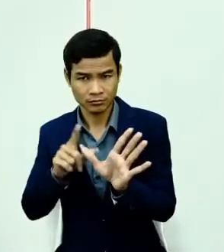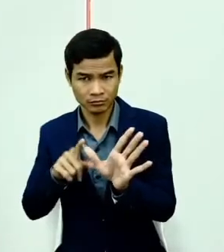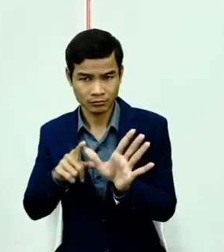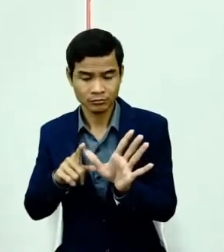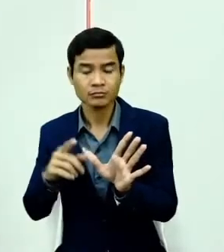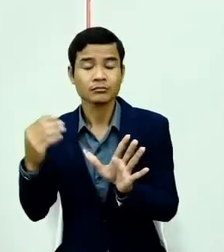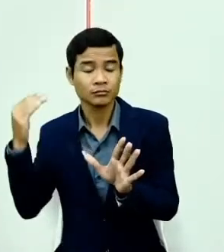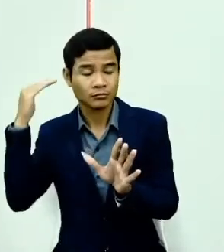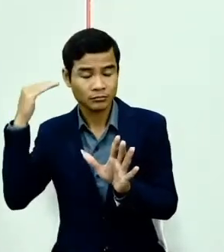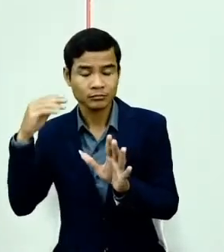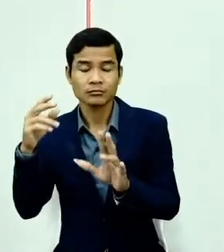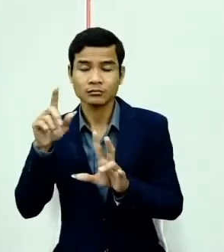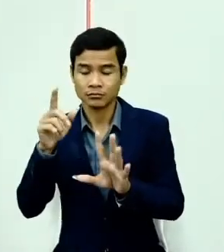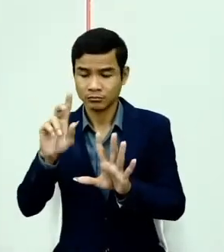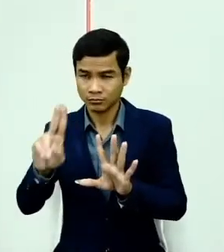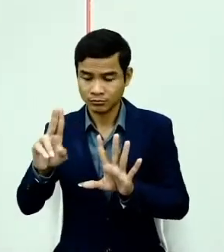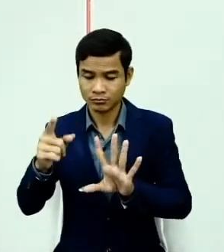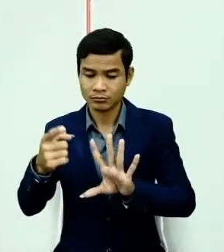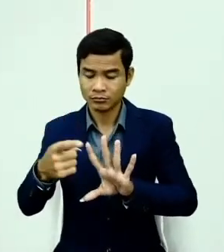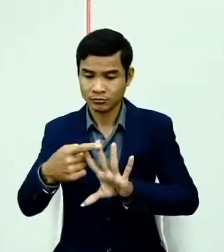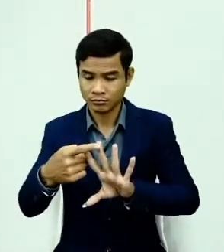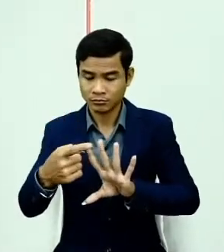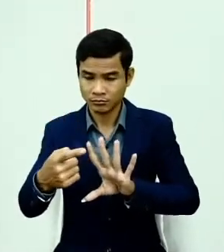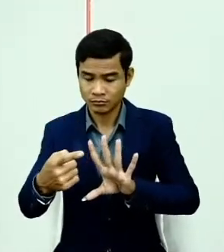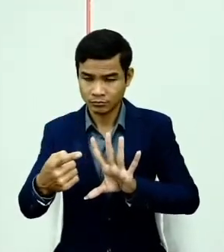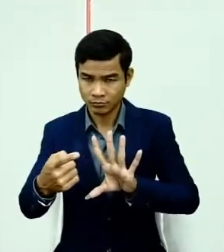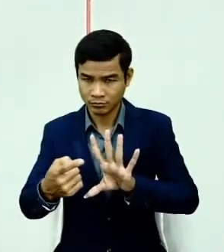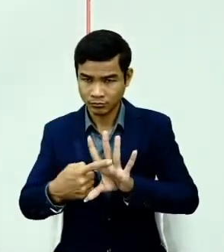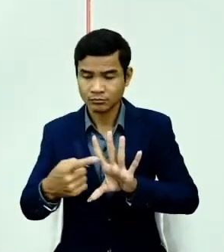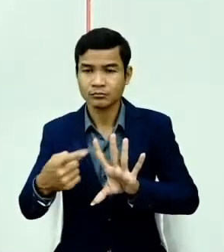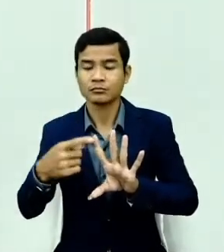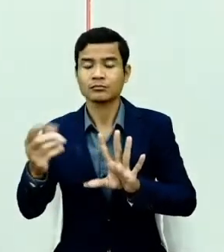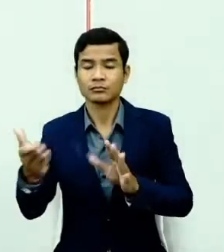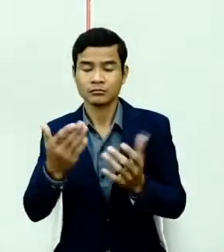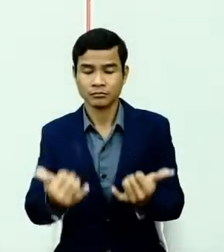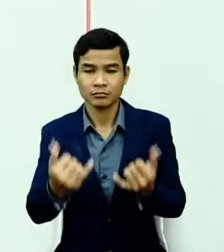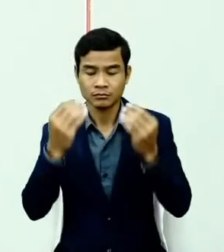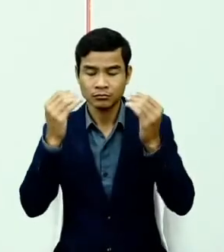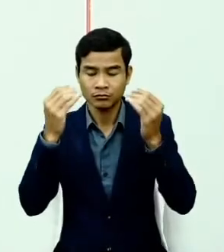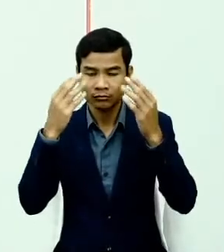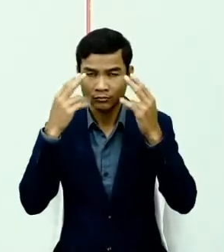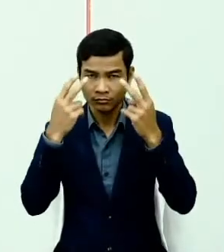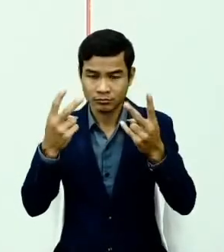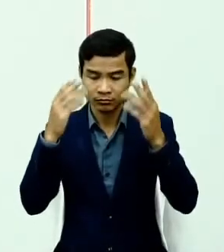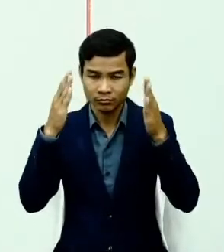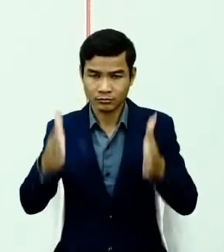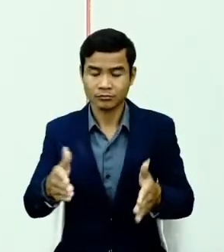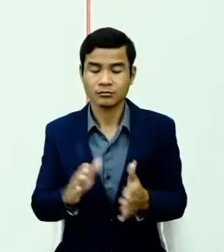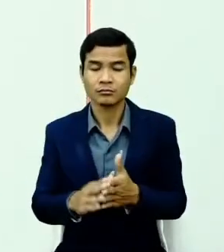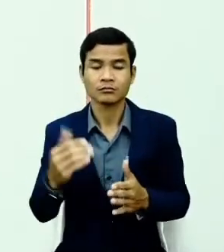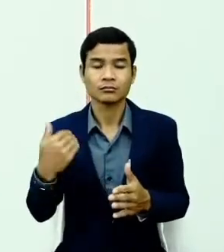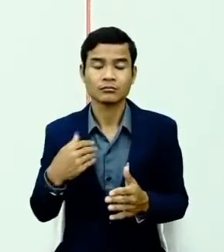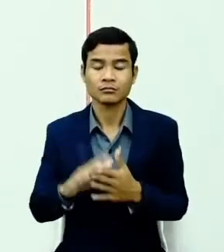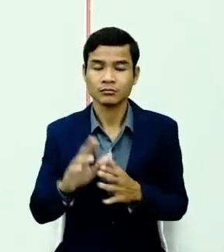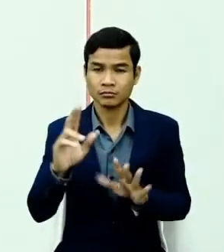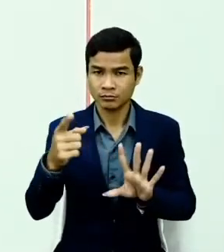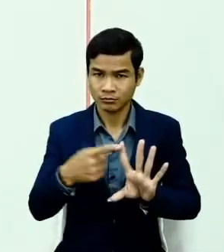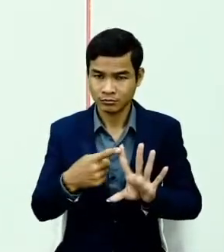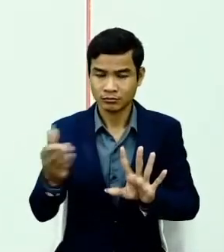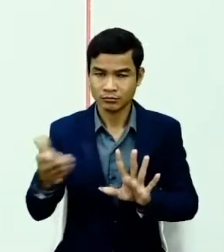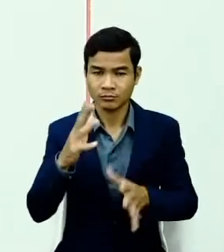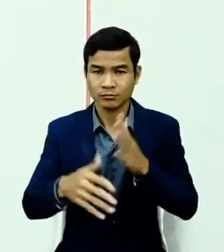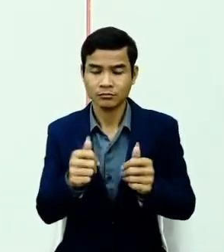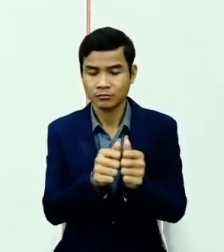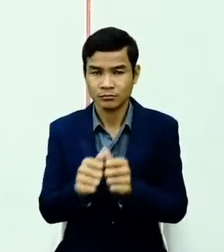គឺមានសអីឥឡូវកូនបានមកក្តាប់ខៀនកូនស្ដាប់អ្នកគ្រូអានណាអីចាកូនចូលរួមអានជាមួយ